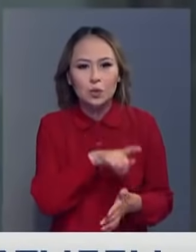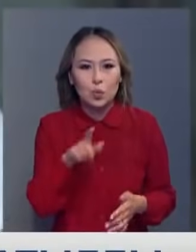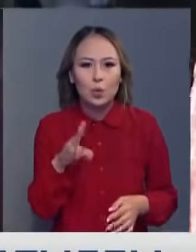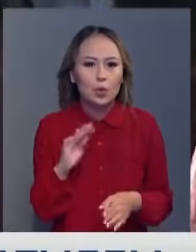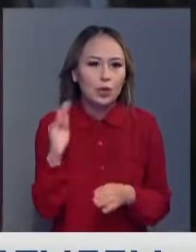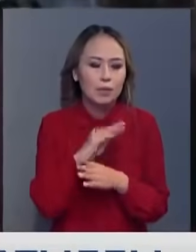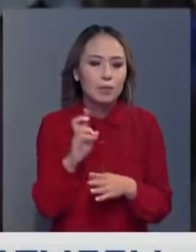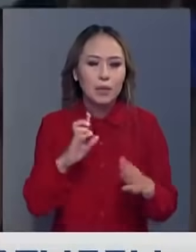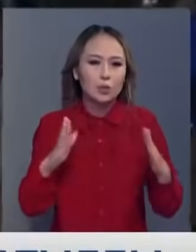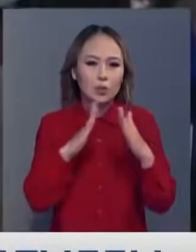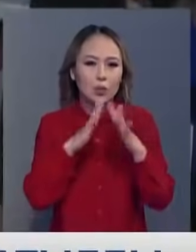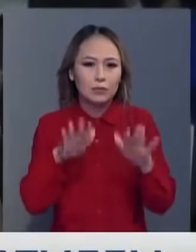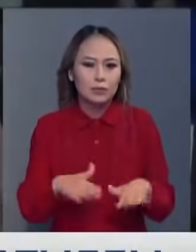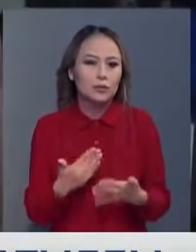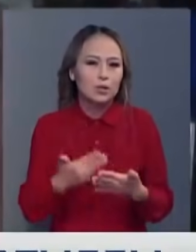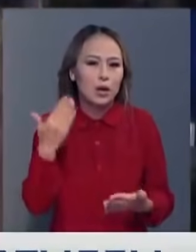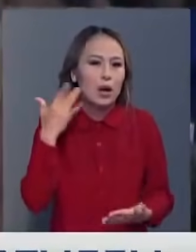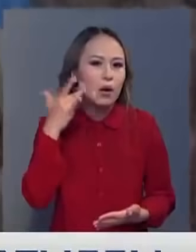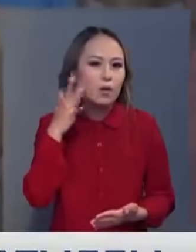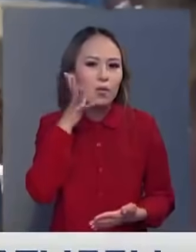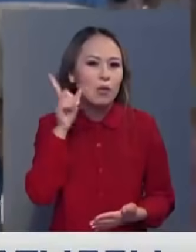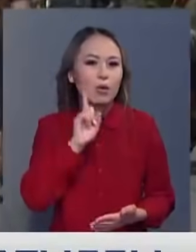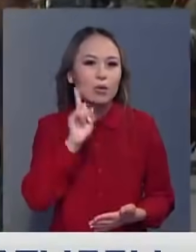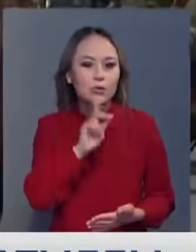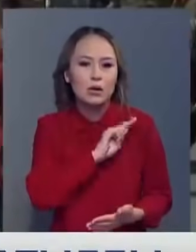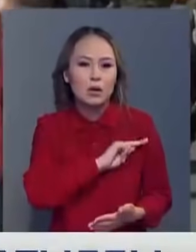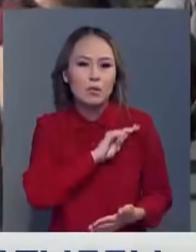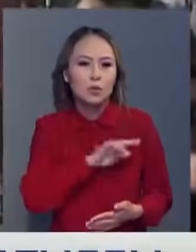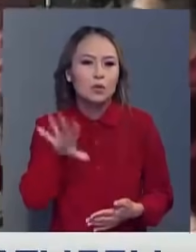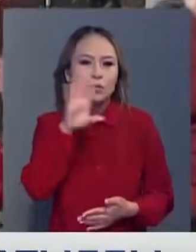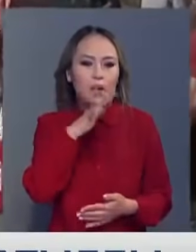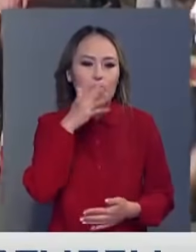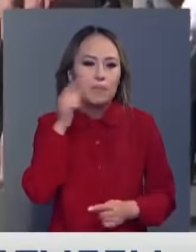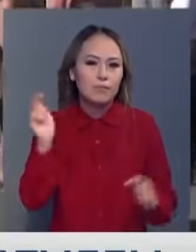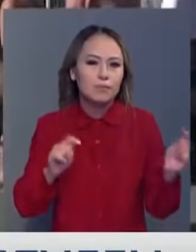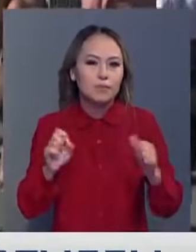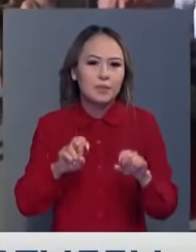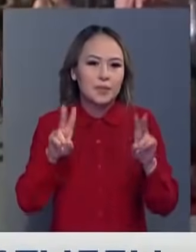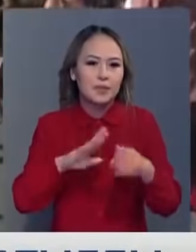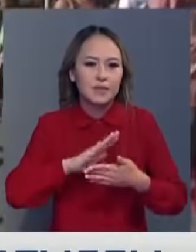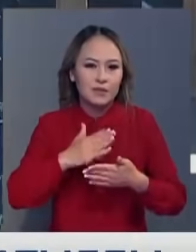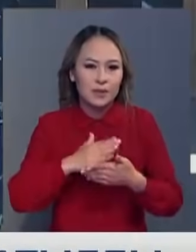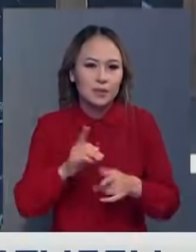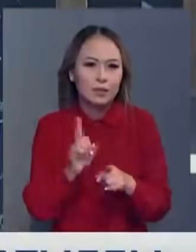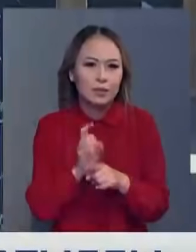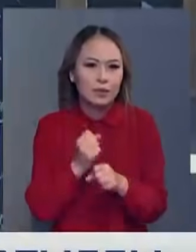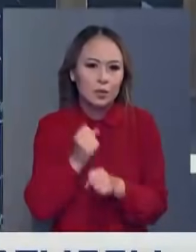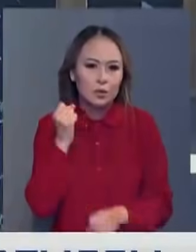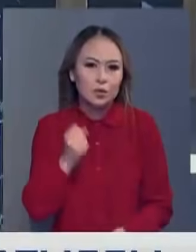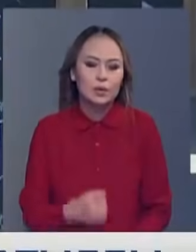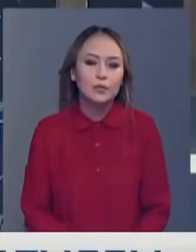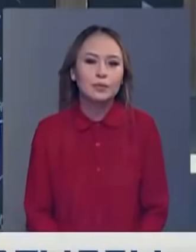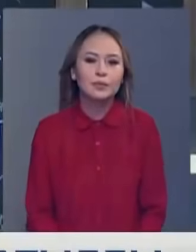Айта кетейік, Ағы бұған дейін де АҚШ-та уақытша жұмыс істеуге келетін шетелдік мамандарға берілетін визаны беруді қатаңдатты.